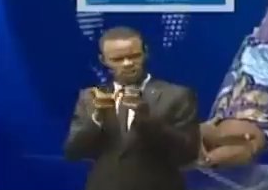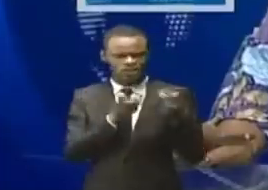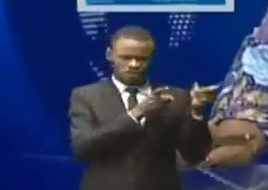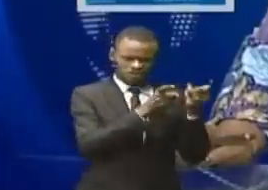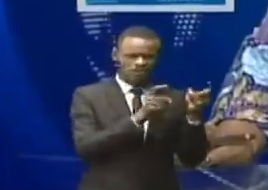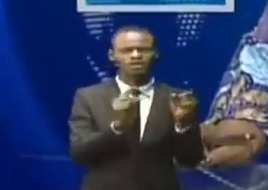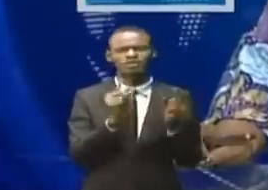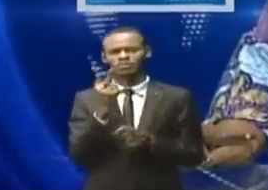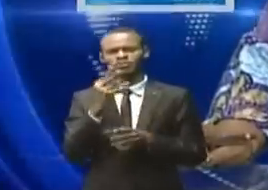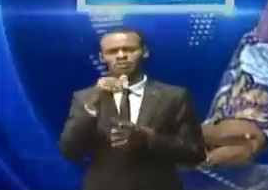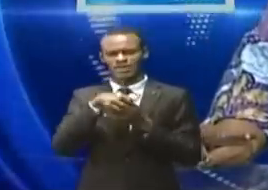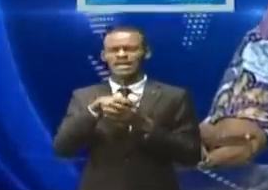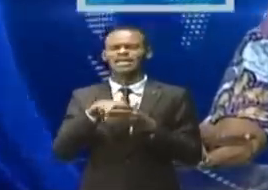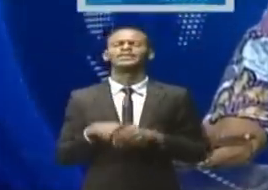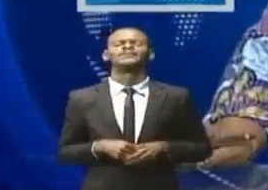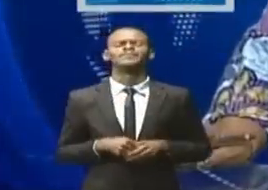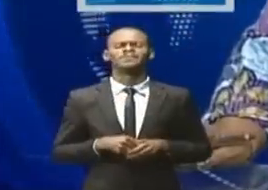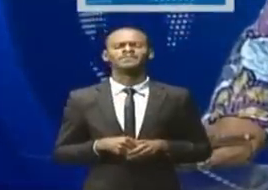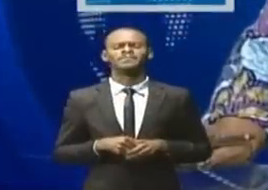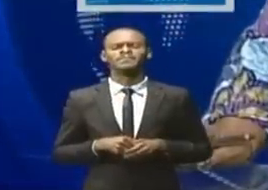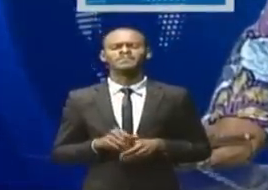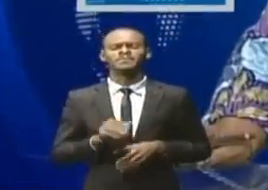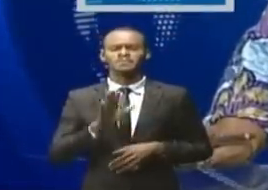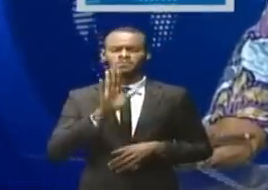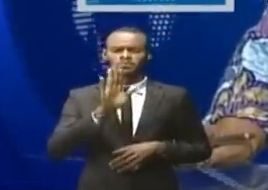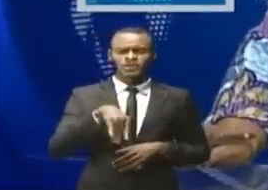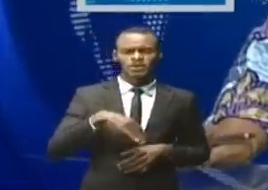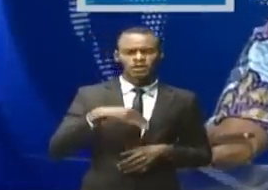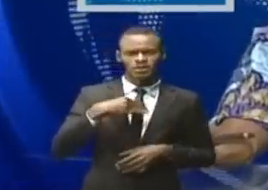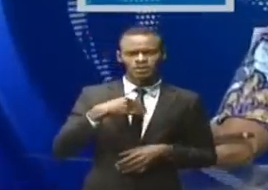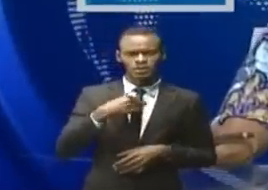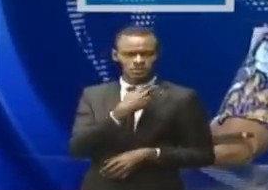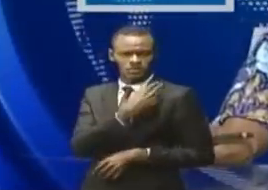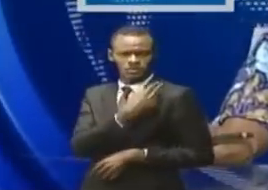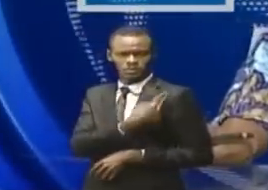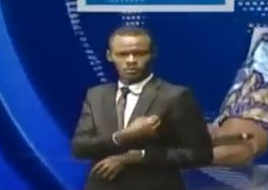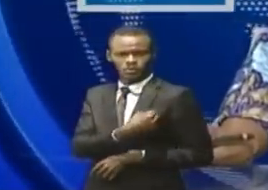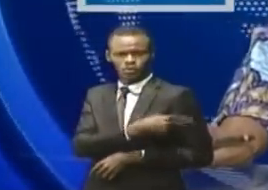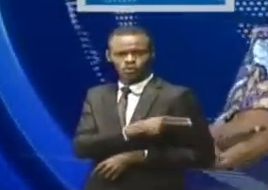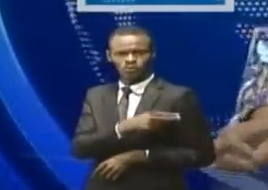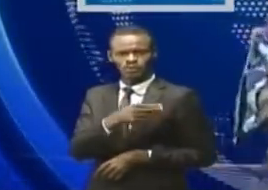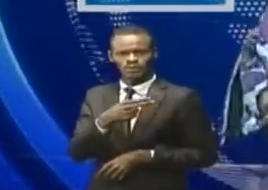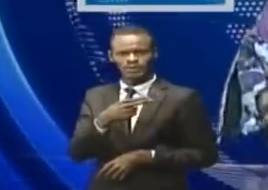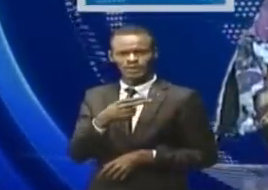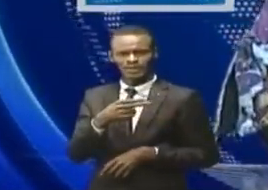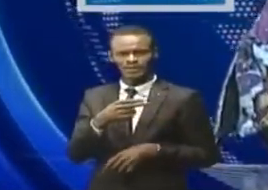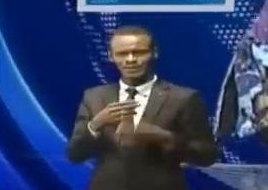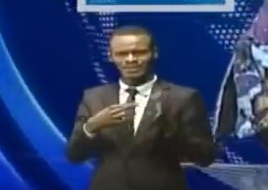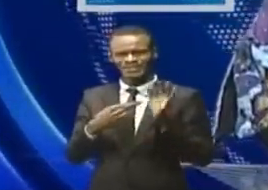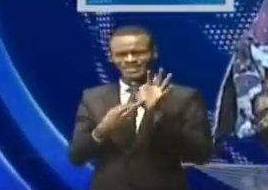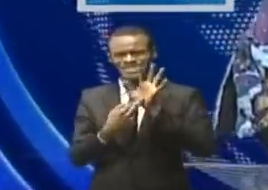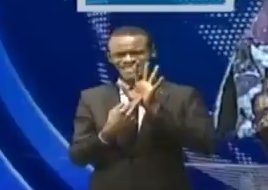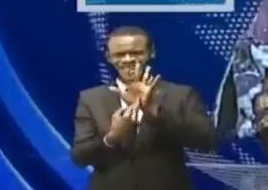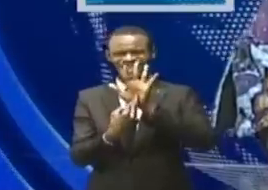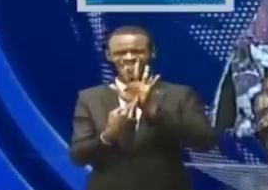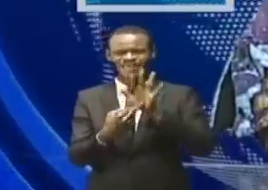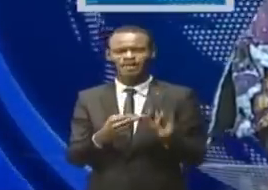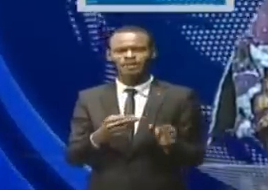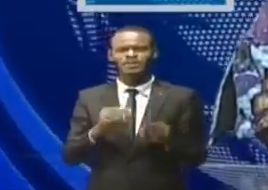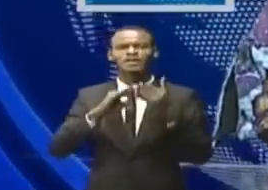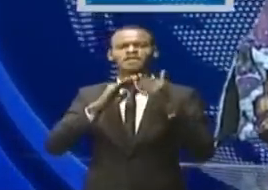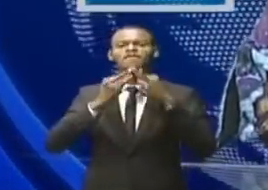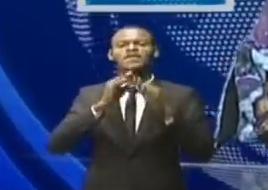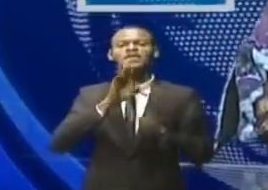stratégiques. Une ambiance flambant neuve pour l'hôpital général de référence de Bumba. Le vice-premier ministre, ministre